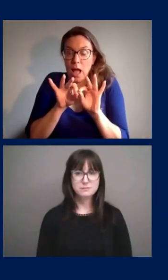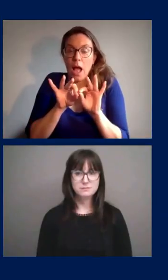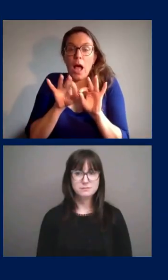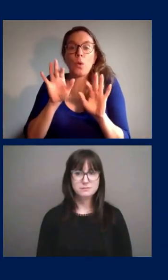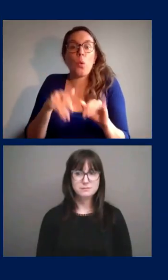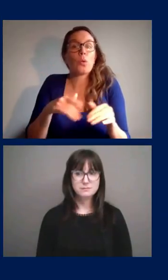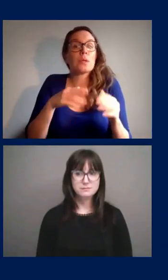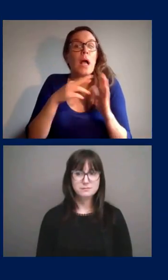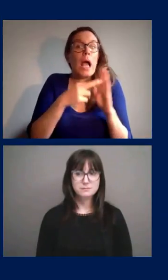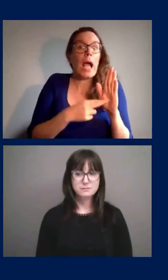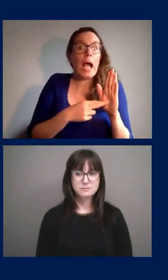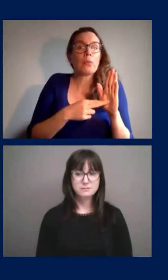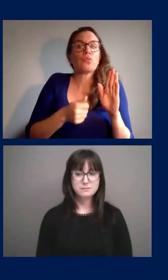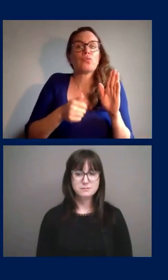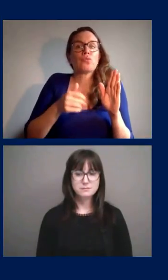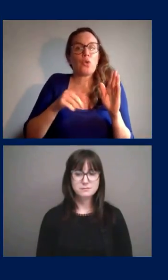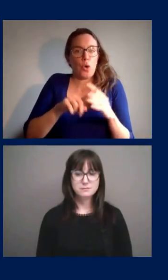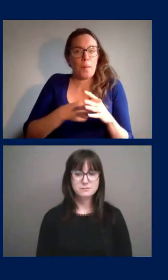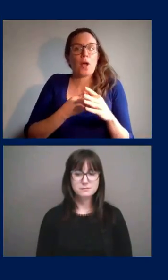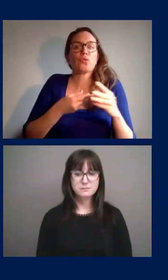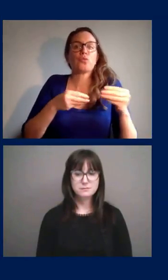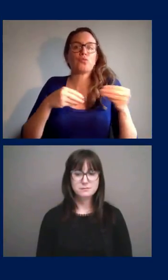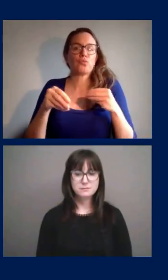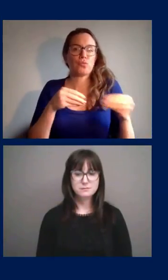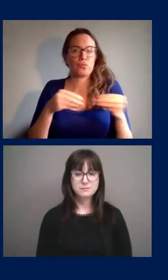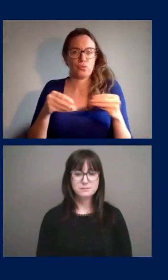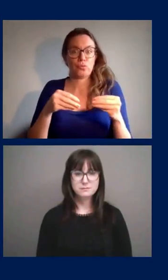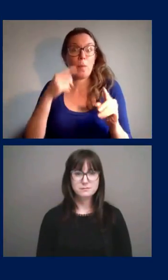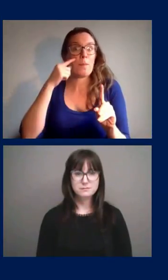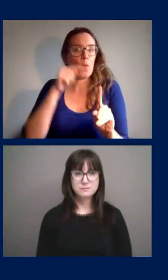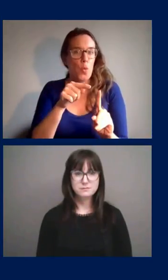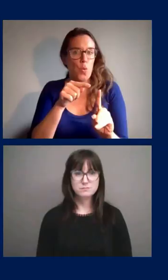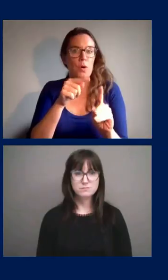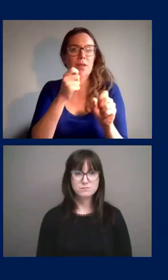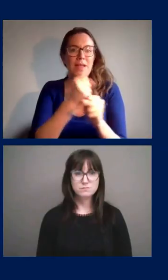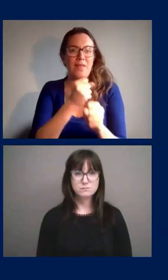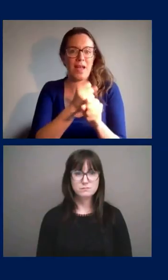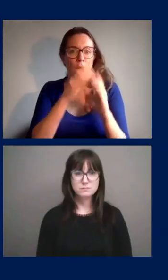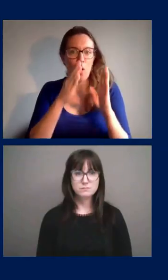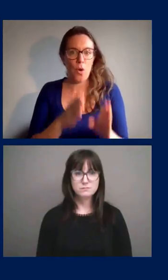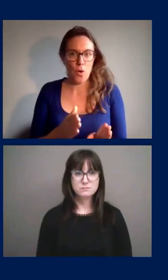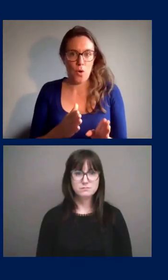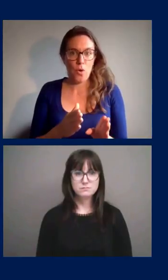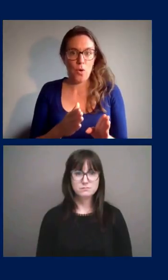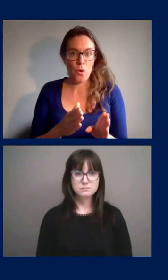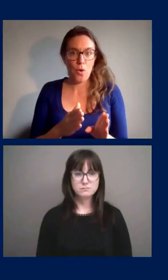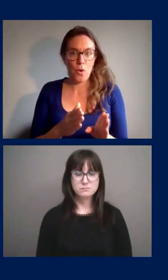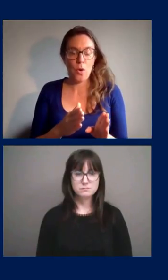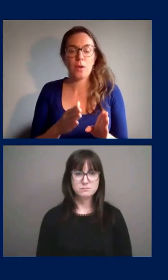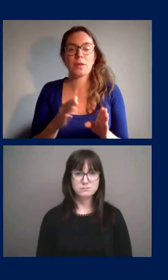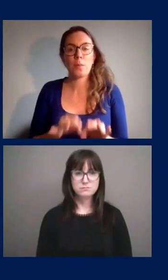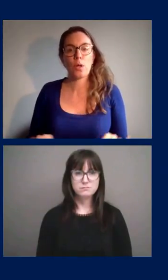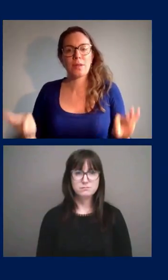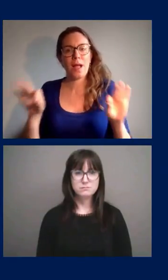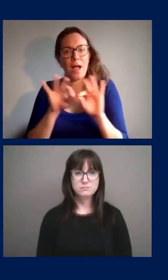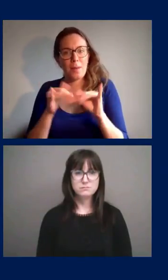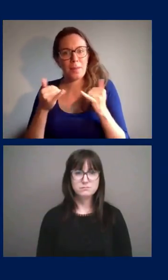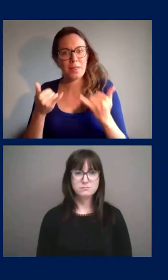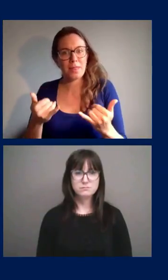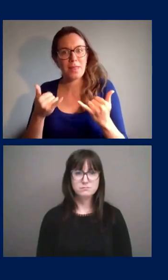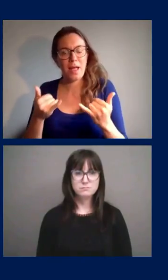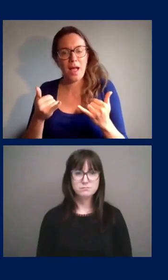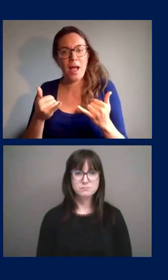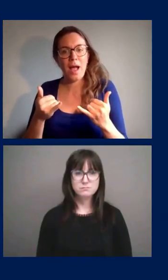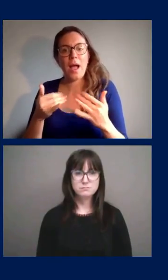uh pour les travailleurs de prendre le temps de à